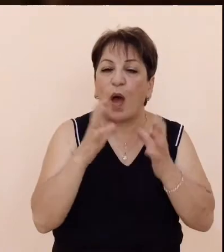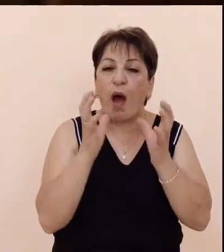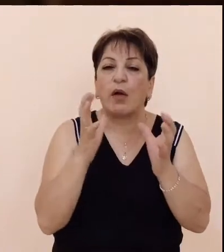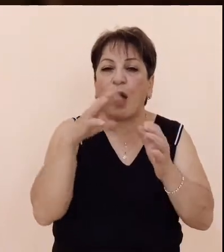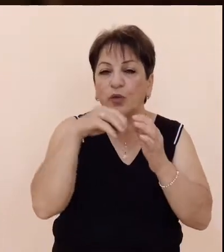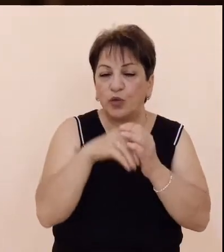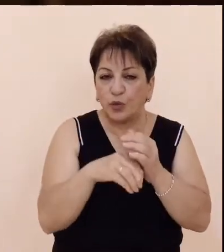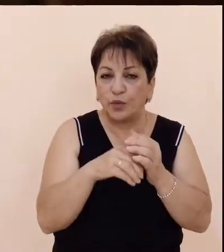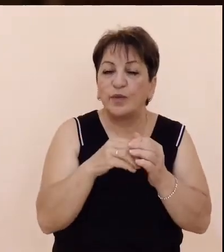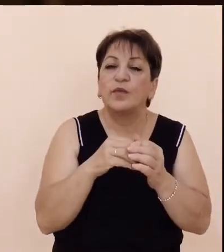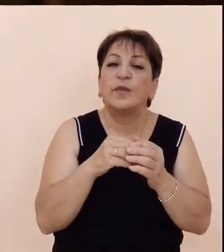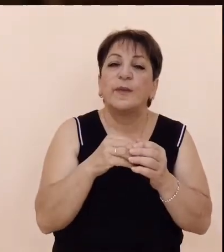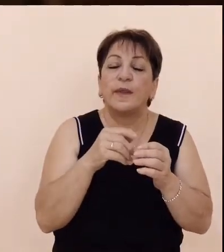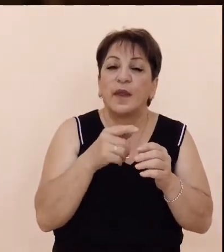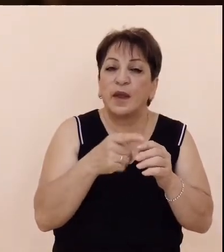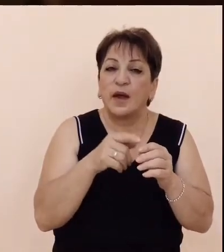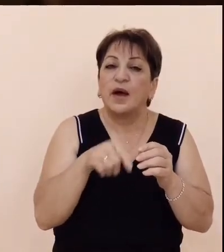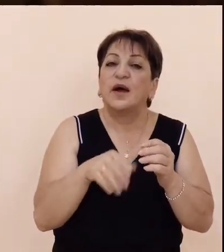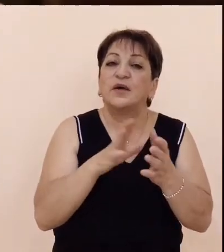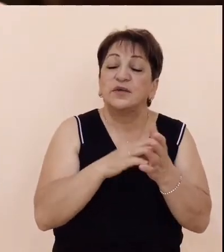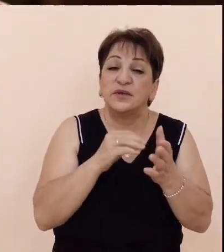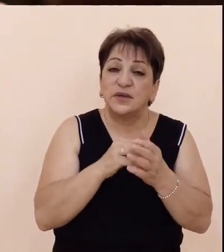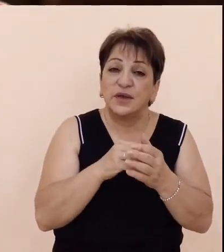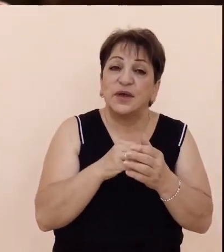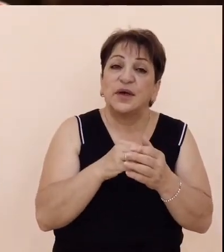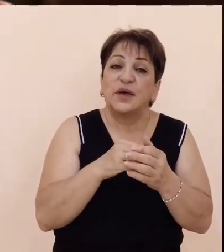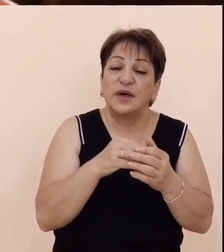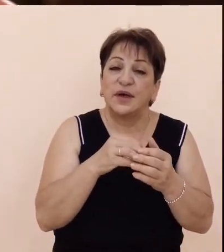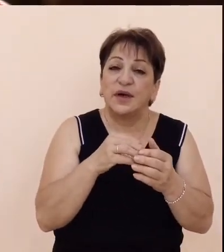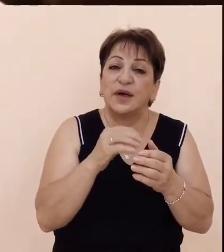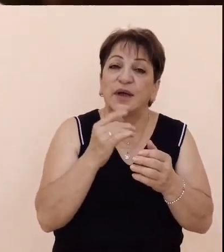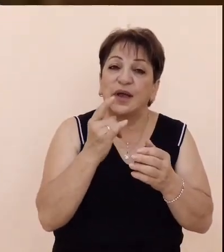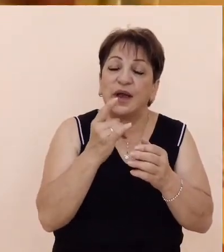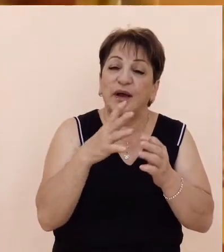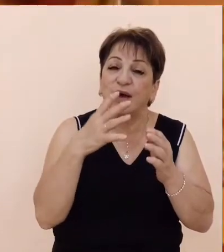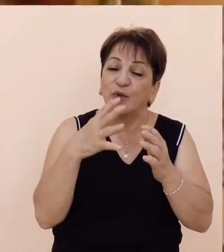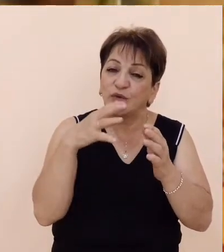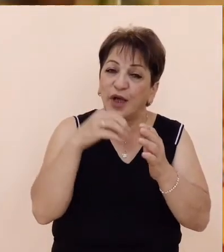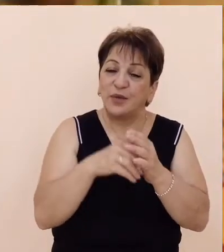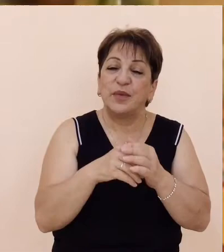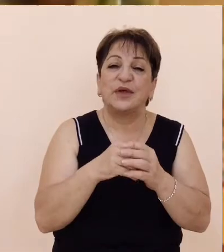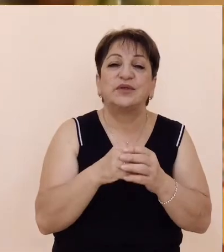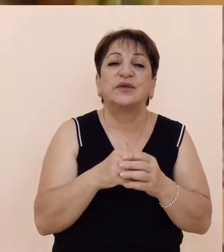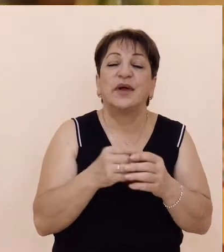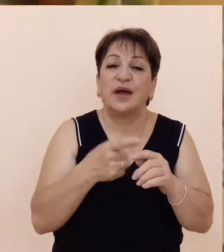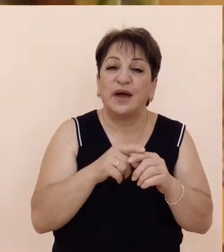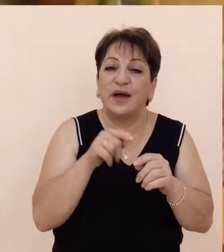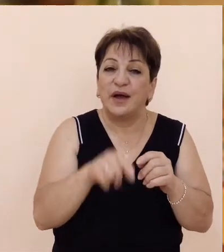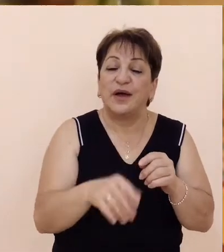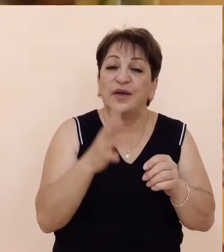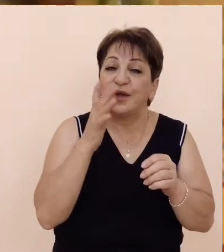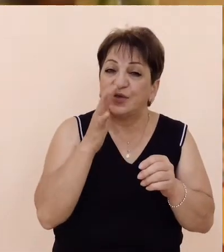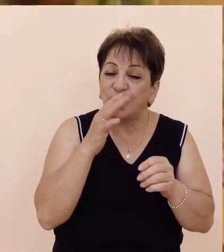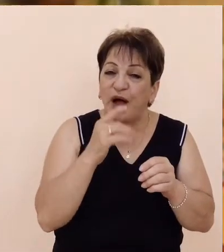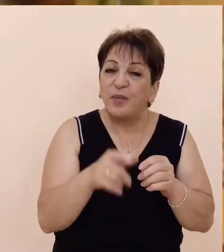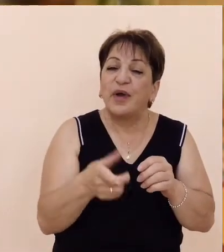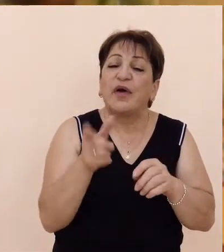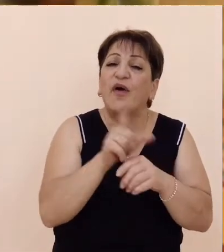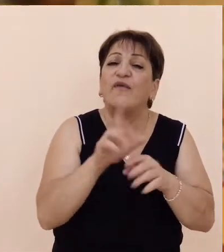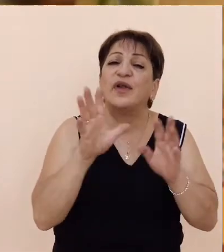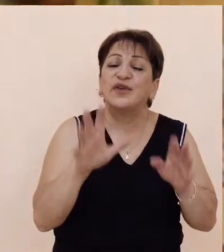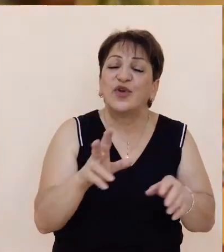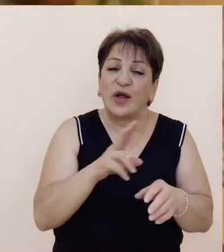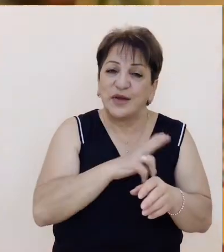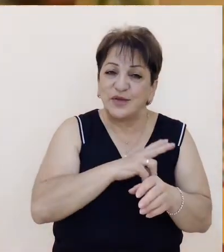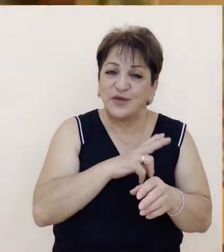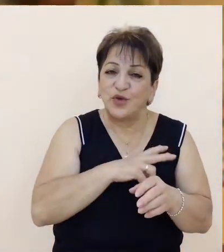եւ այդ շարժումները լրիվ նոր փուլ են սկսում կարծեք հղիության մեջ։ Գիտեք, այդ ժամանակ կարծես իրեն ավելի շատ սիրեմ